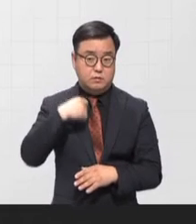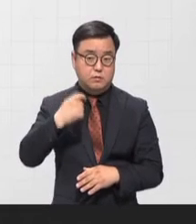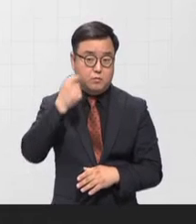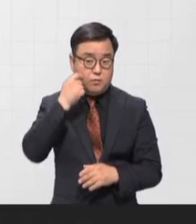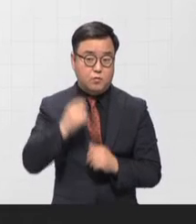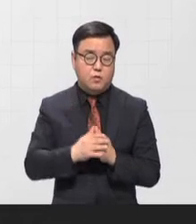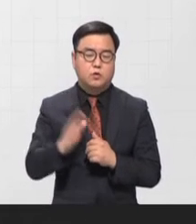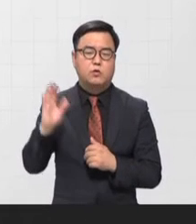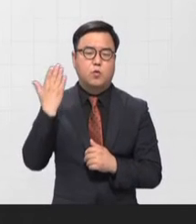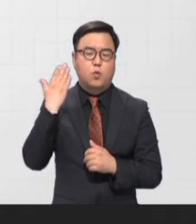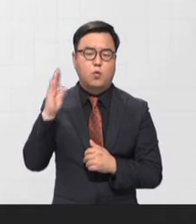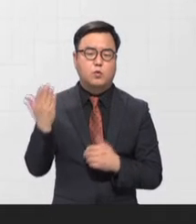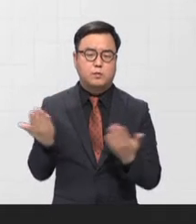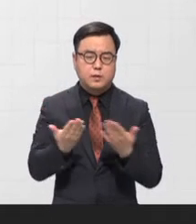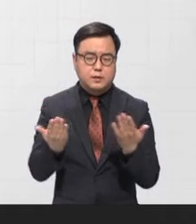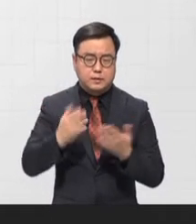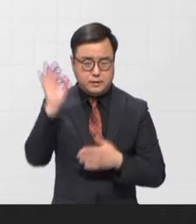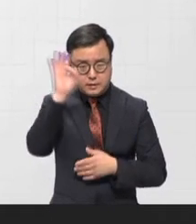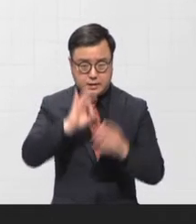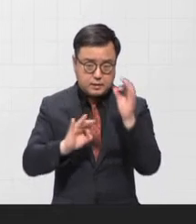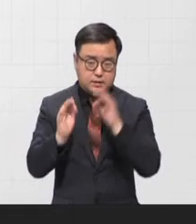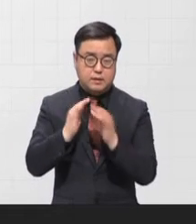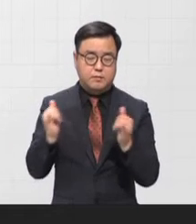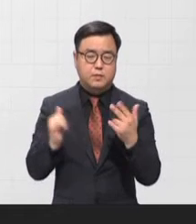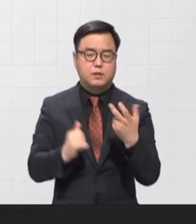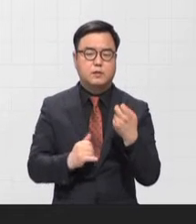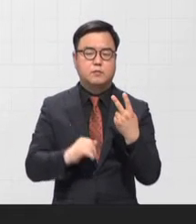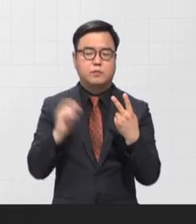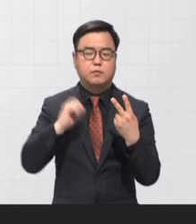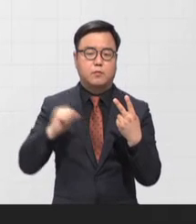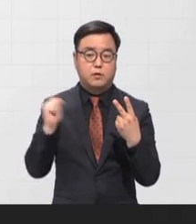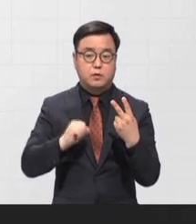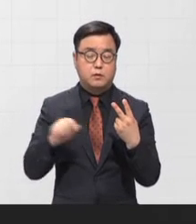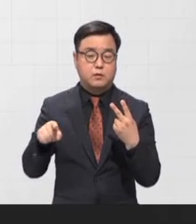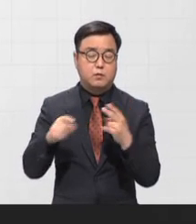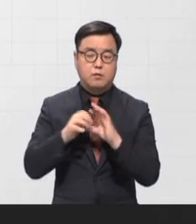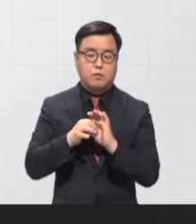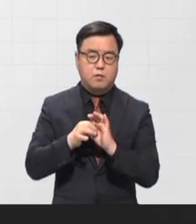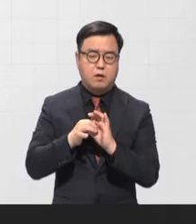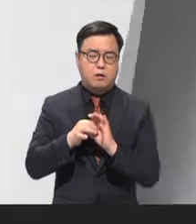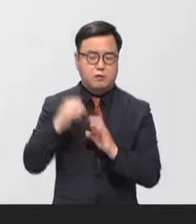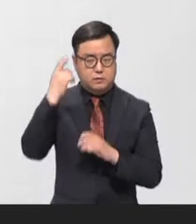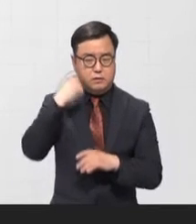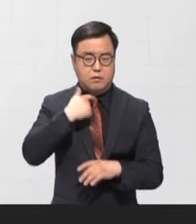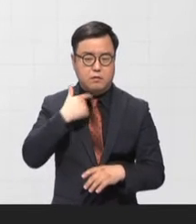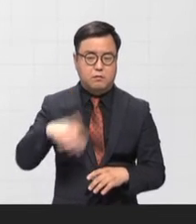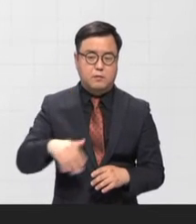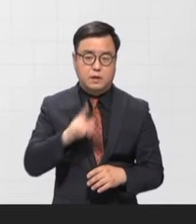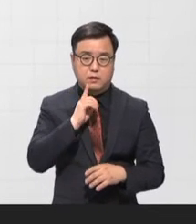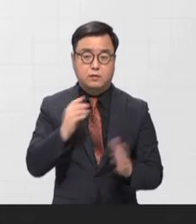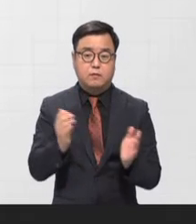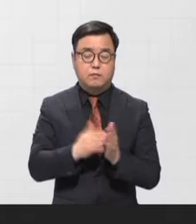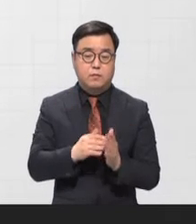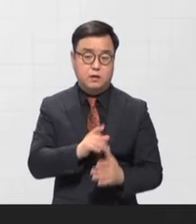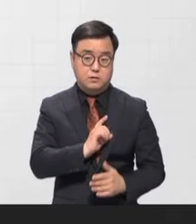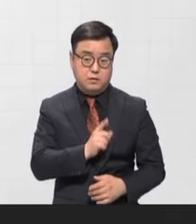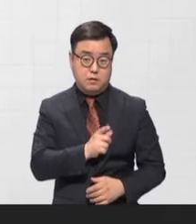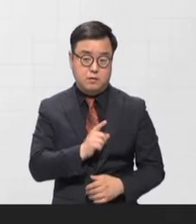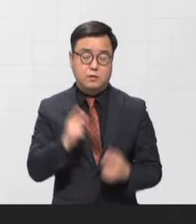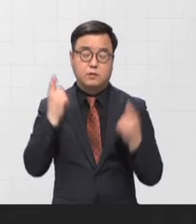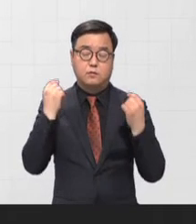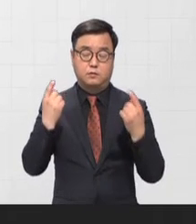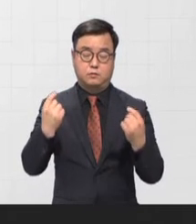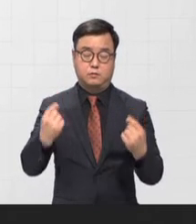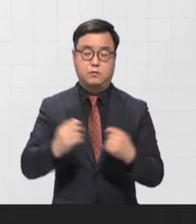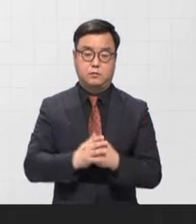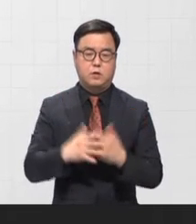결과 구직자의 72%는 탈스펙 채용을 체감하지 못하고 있었습니다. 자격 조건이 여전히 존재하고